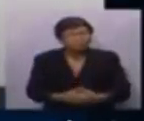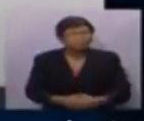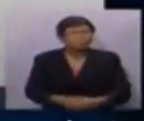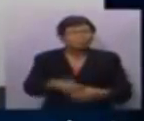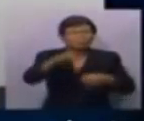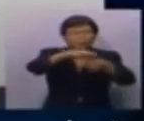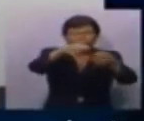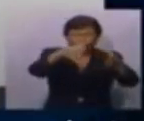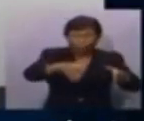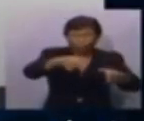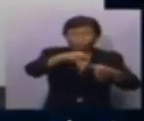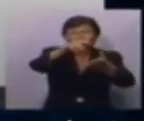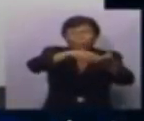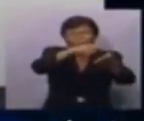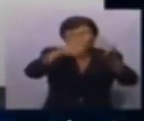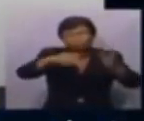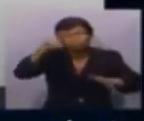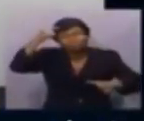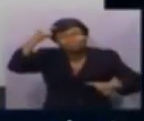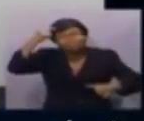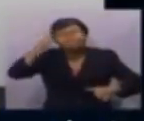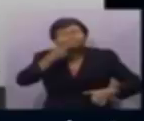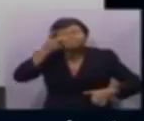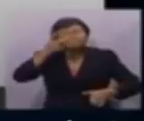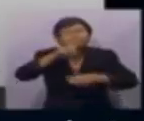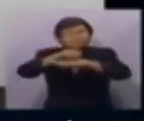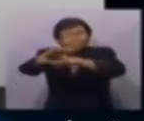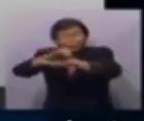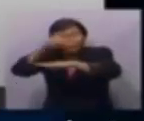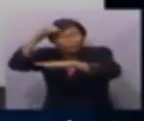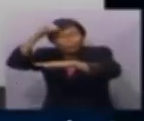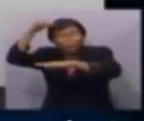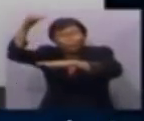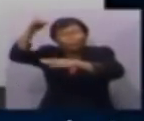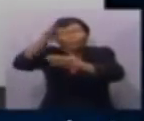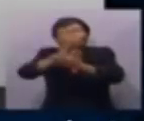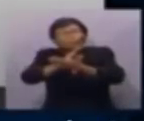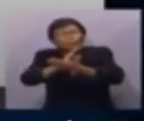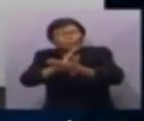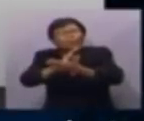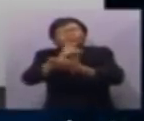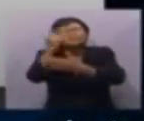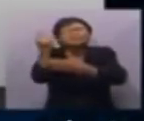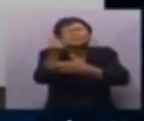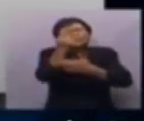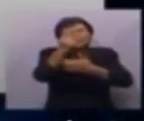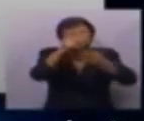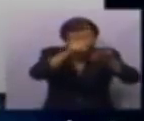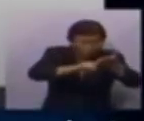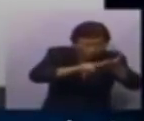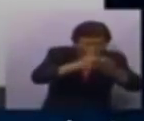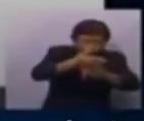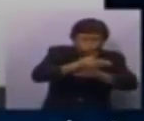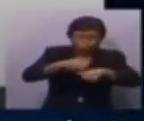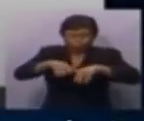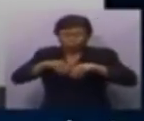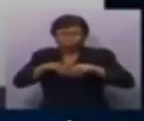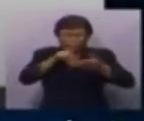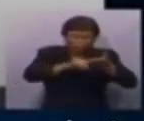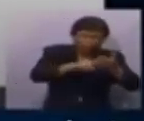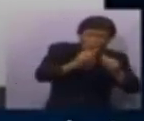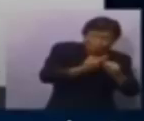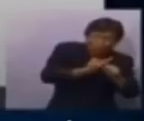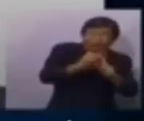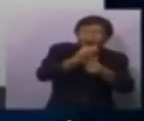pengundi, selain harus berfikiran matang, dinasihat mengamal konsep tabayun, iaitu sentiasa menyelidik sebelum menerima